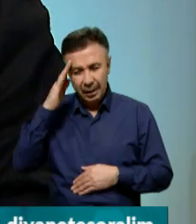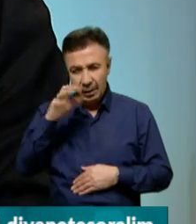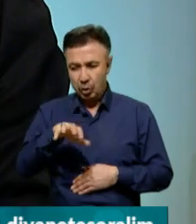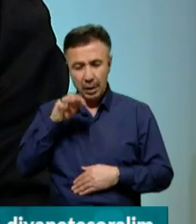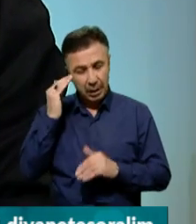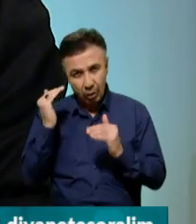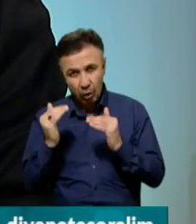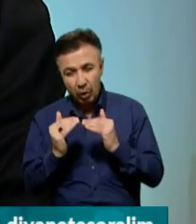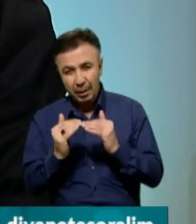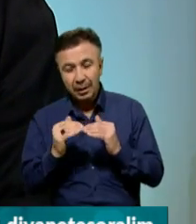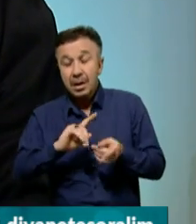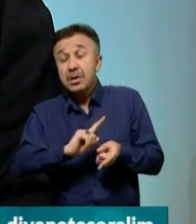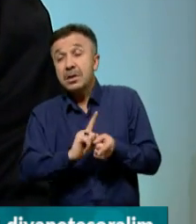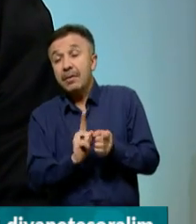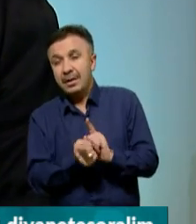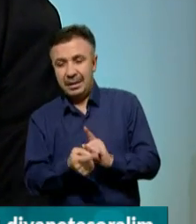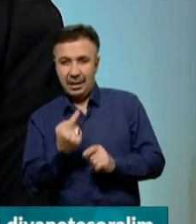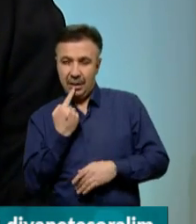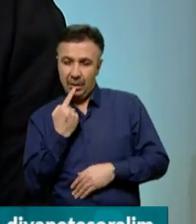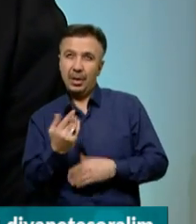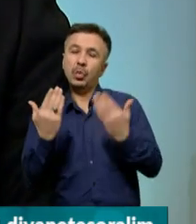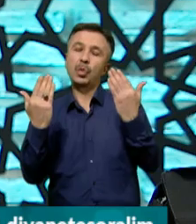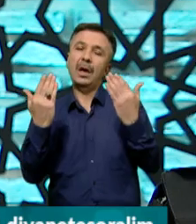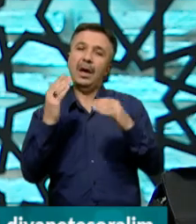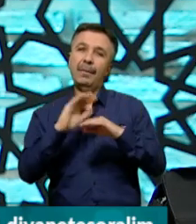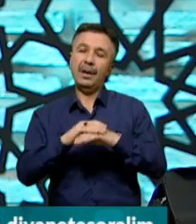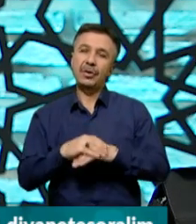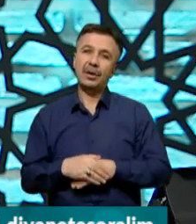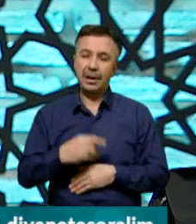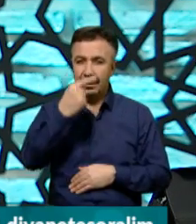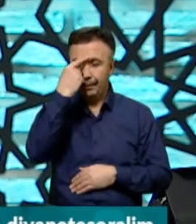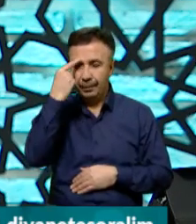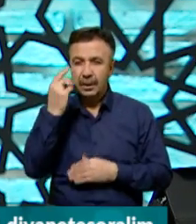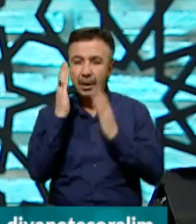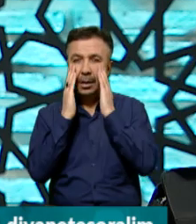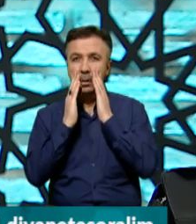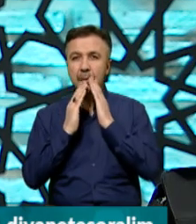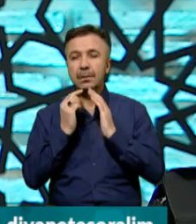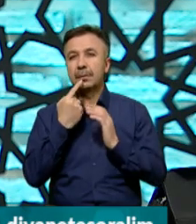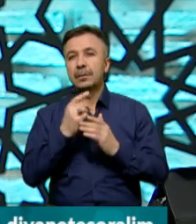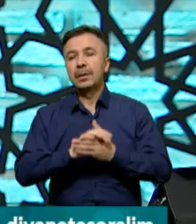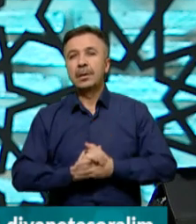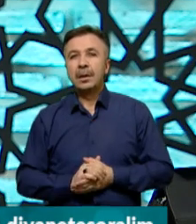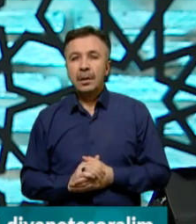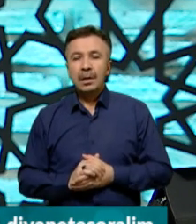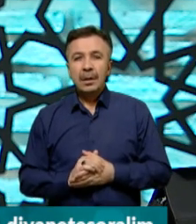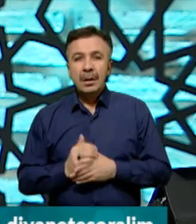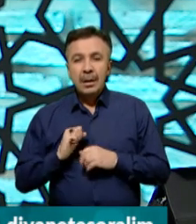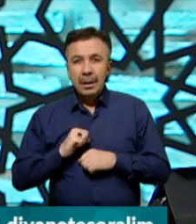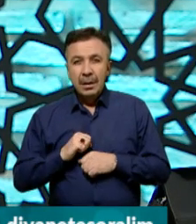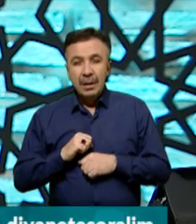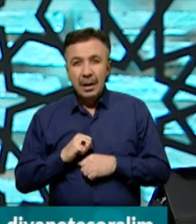getirmeye çevirsin ve değiştirsin hali. İnşallah. Dua edelim inşallah. İnşallah hocam. Biz de amin deriz. Yaygın bir